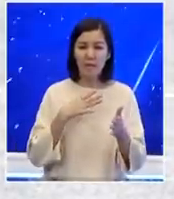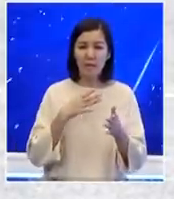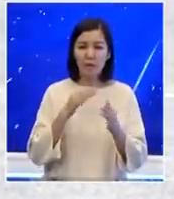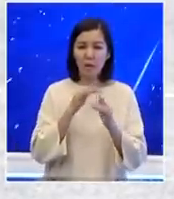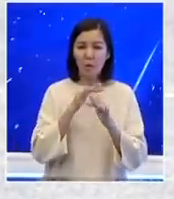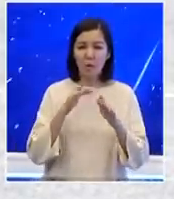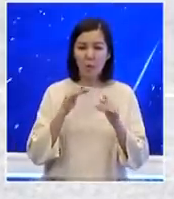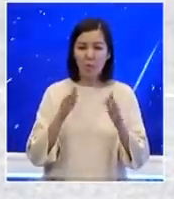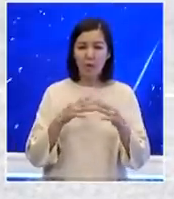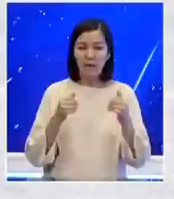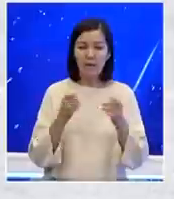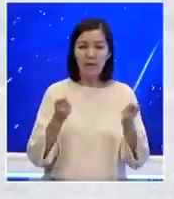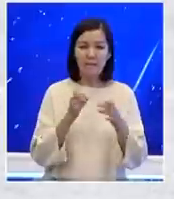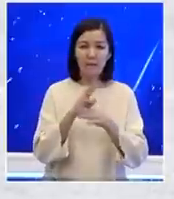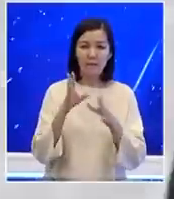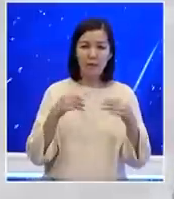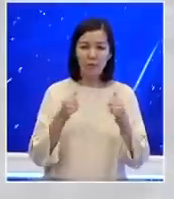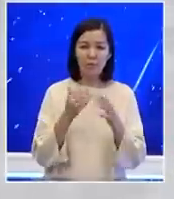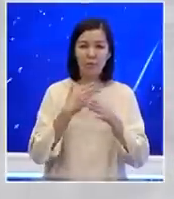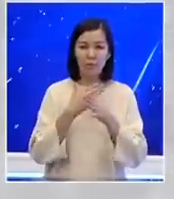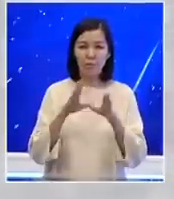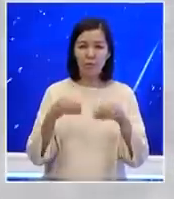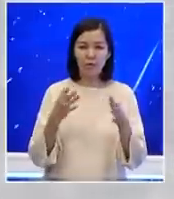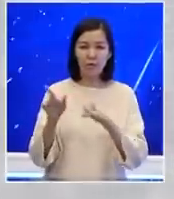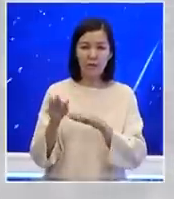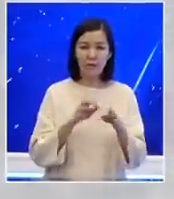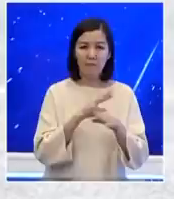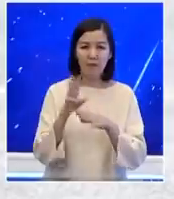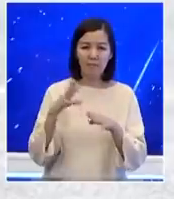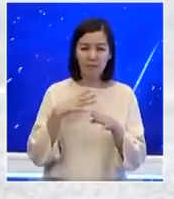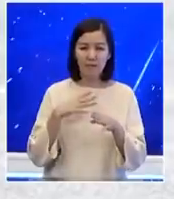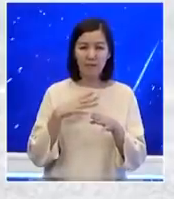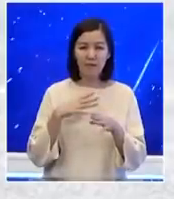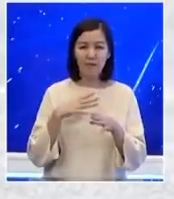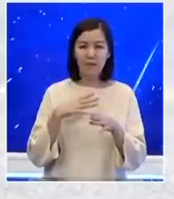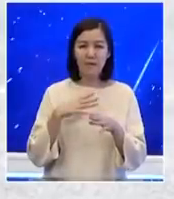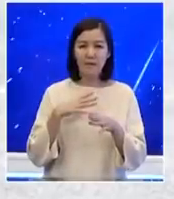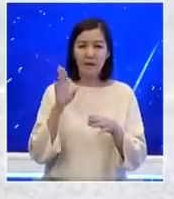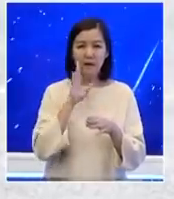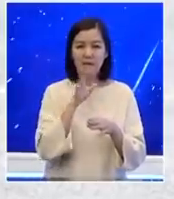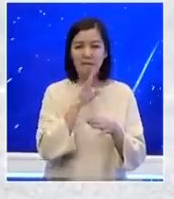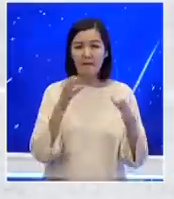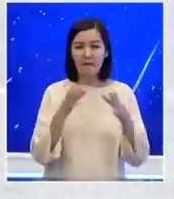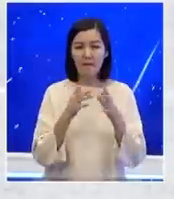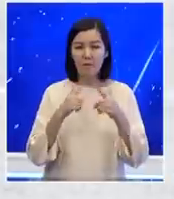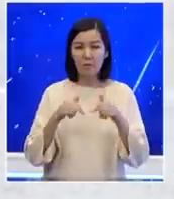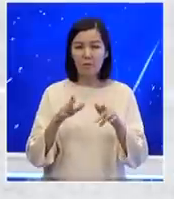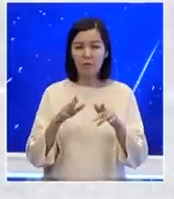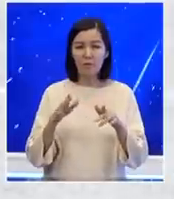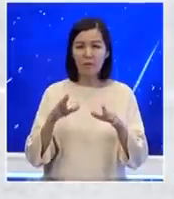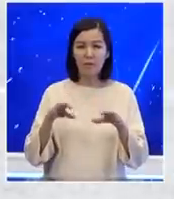балалы аз қамтылар отбасылар осындай әлеуметтік қолдау шараларымен қамтылды. Оның ішінде жаңа аналар кеңесінің ұйымдастыруымен